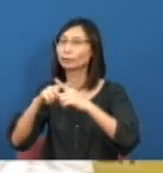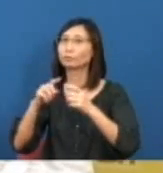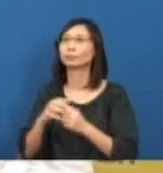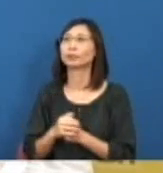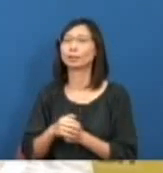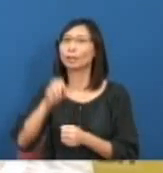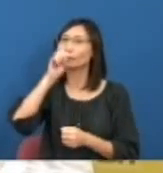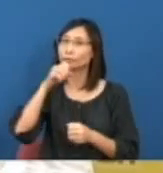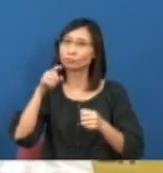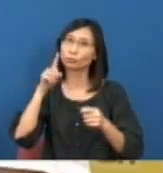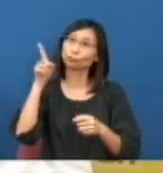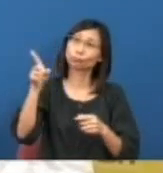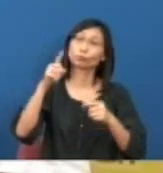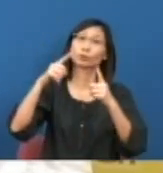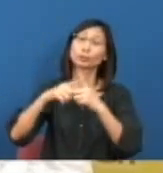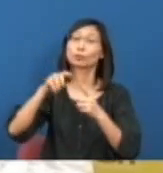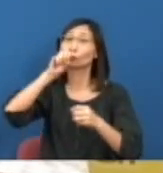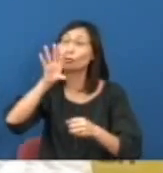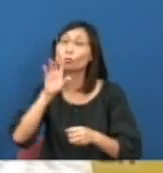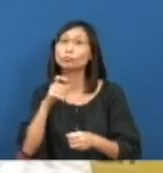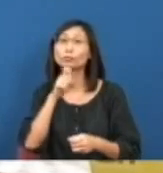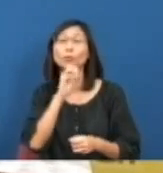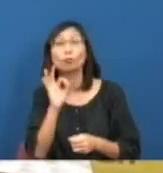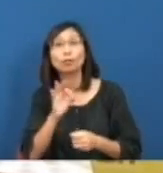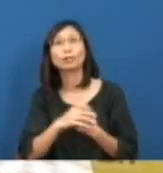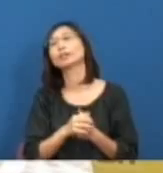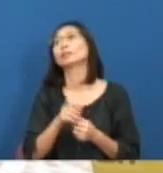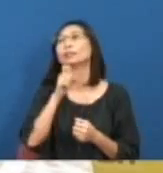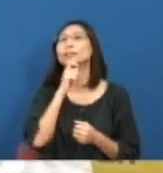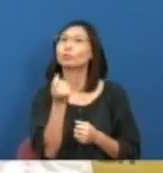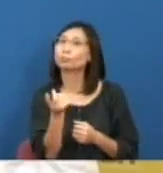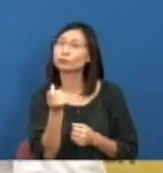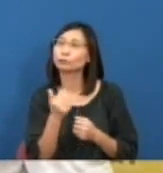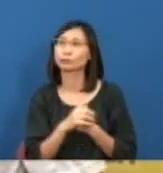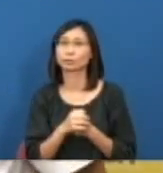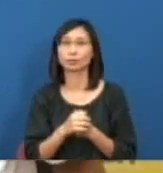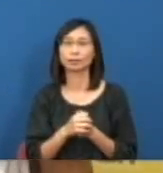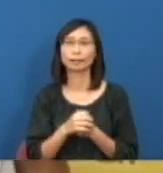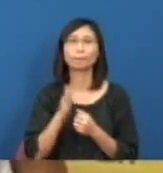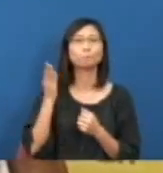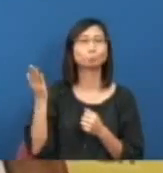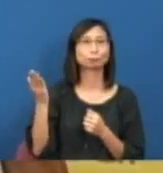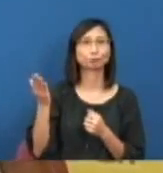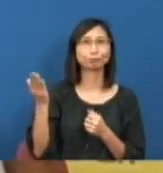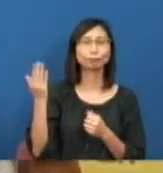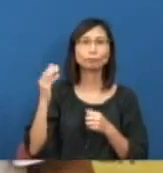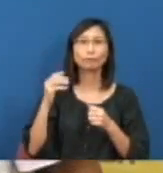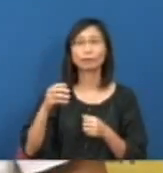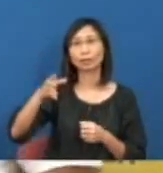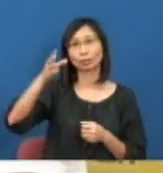講咧？就其實有啲講咗，譬如歐仔梁武閒同埋歐陽成朝，即係話當時喺學友社裏